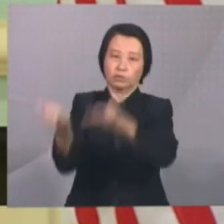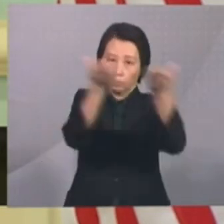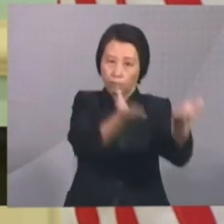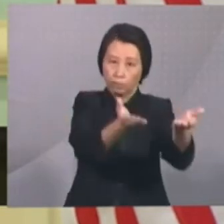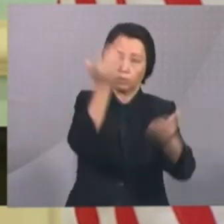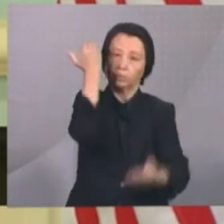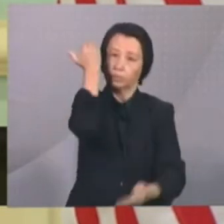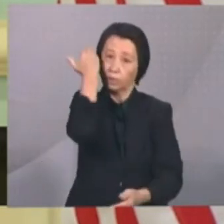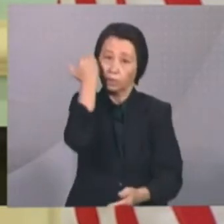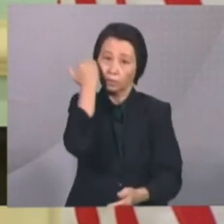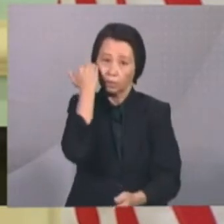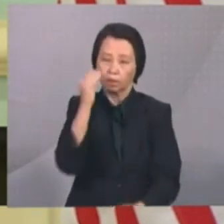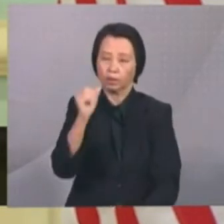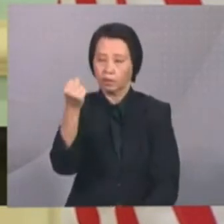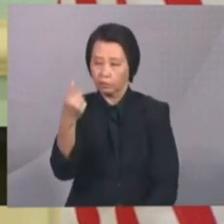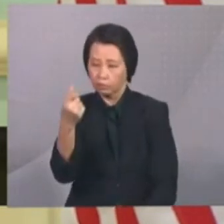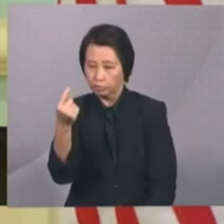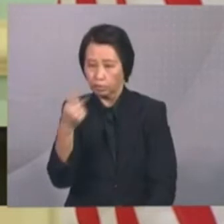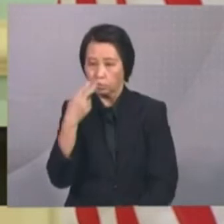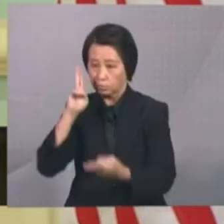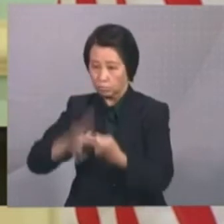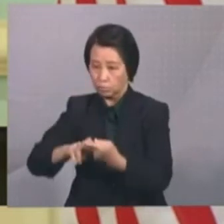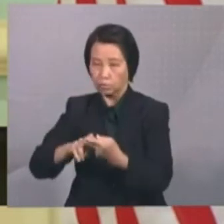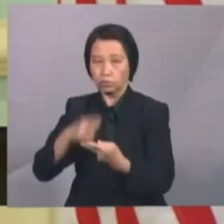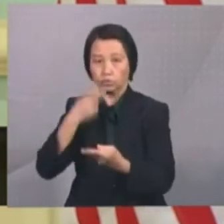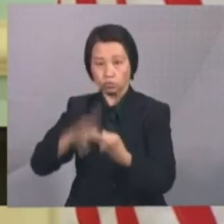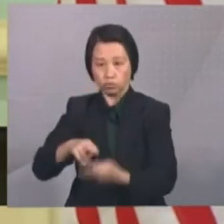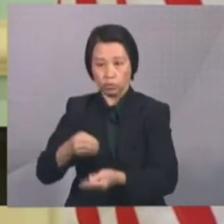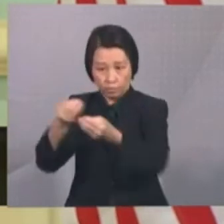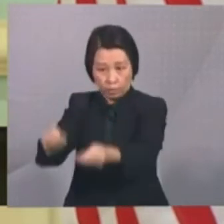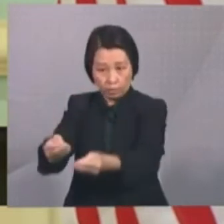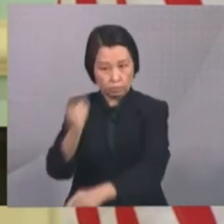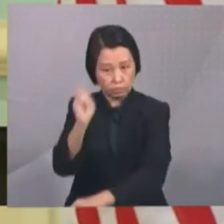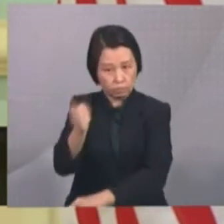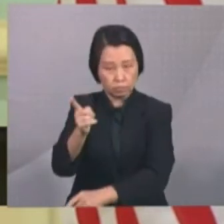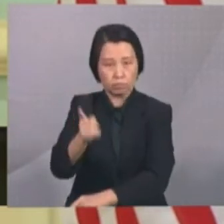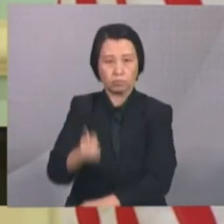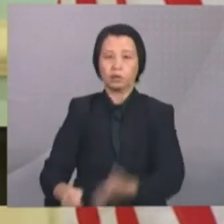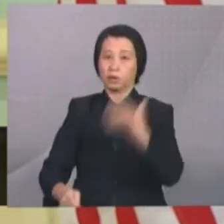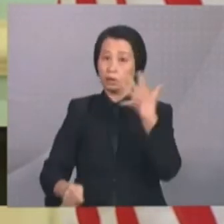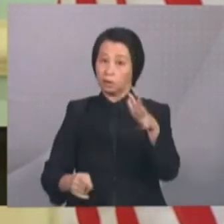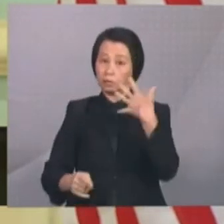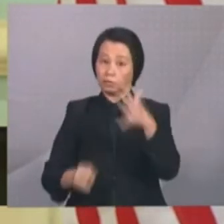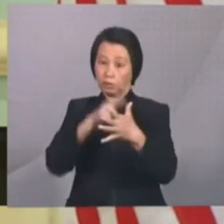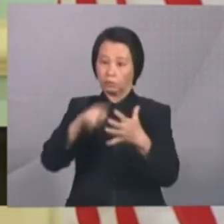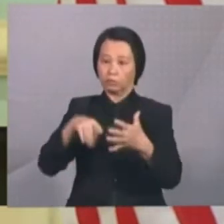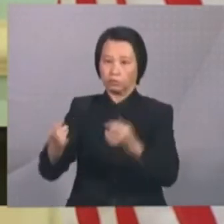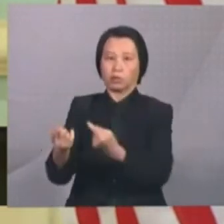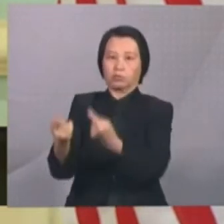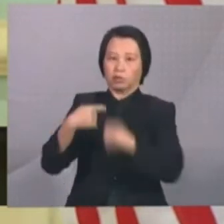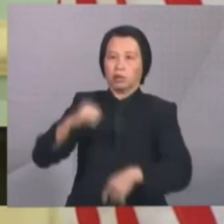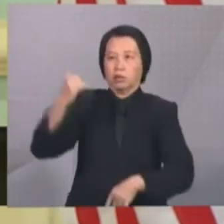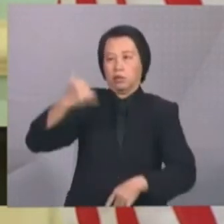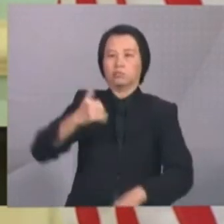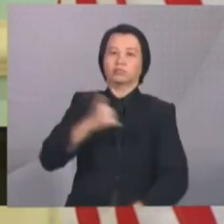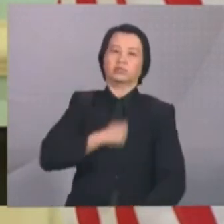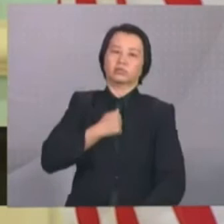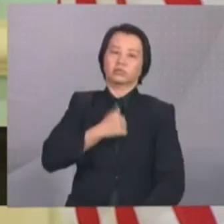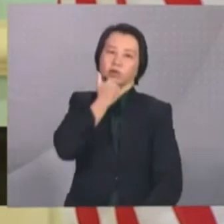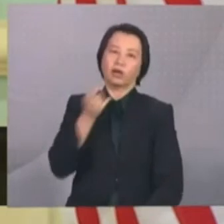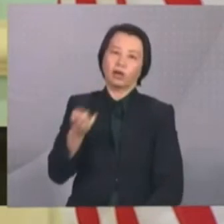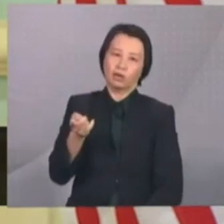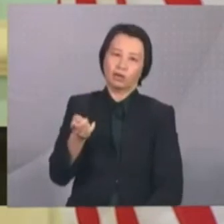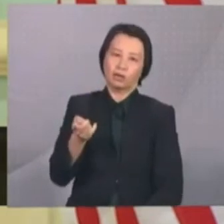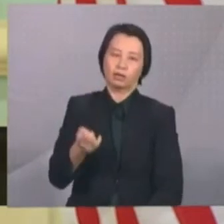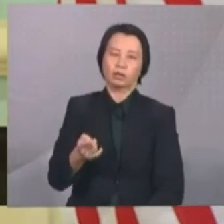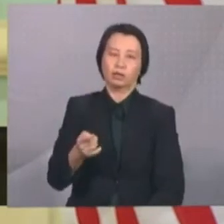di Mahkamah 11 diberikan notice samaran dan 15 setelah mengaku bersalah melalui